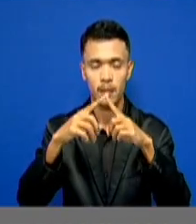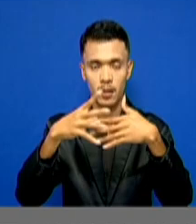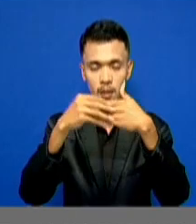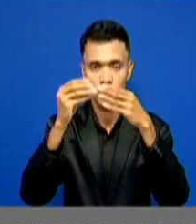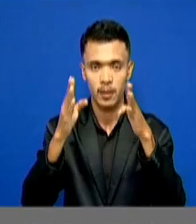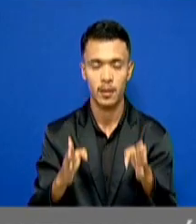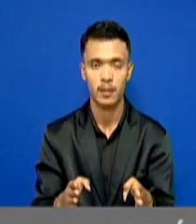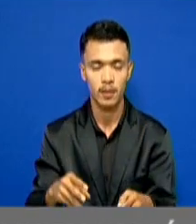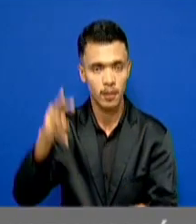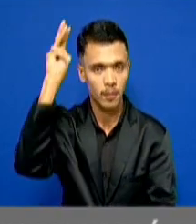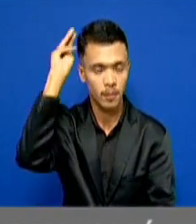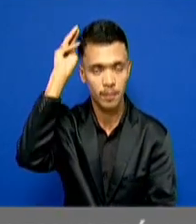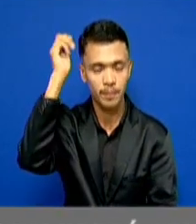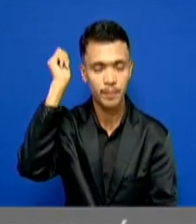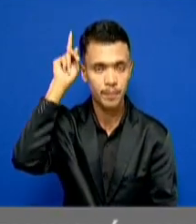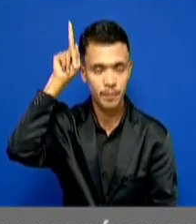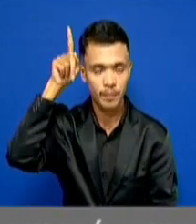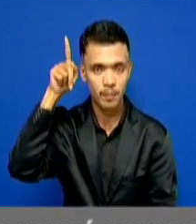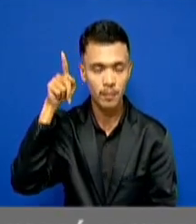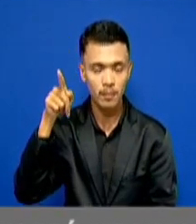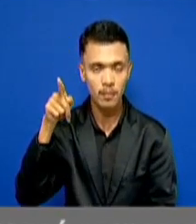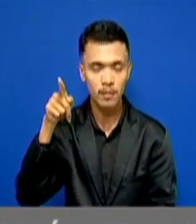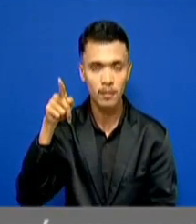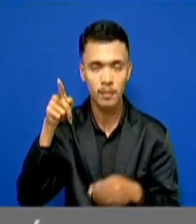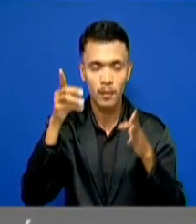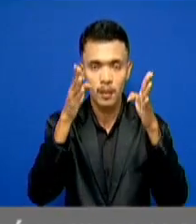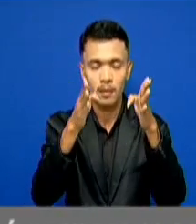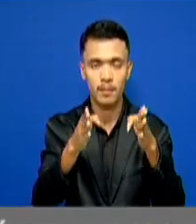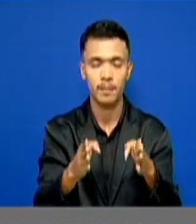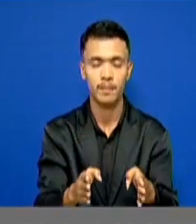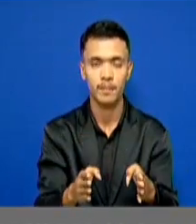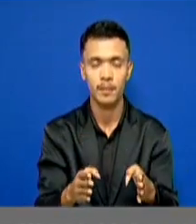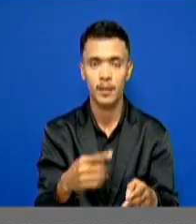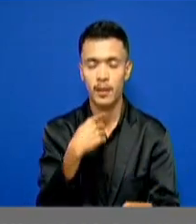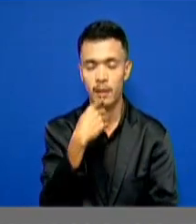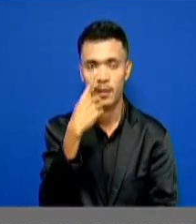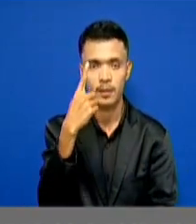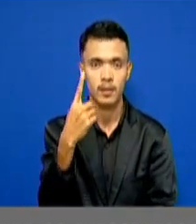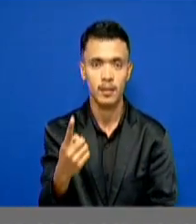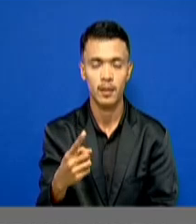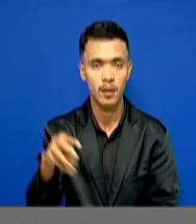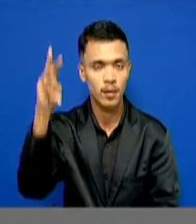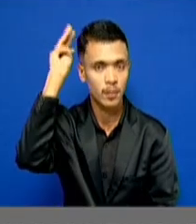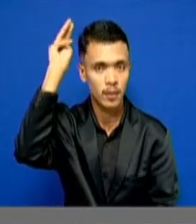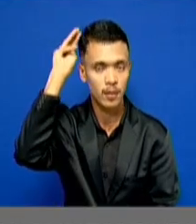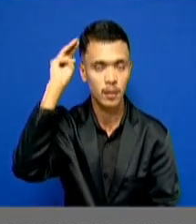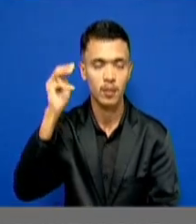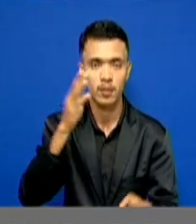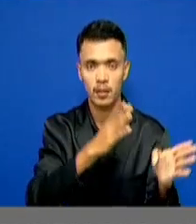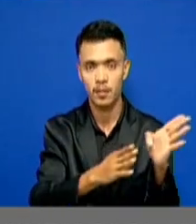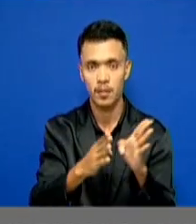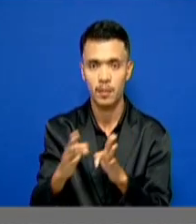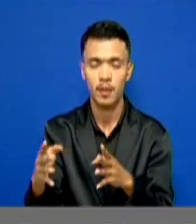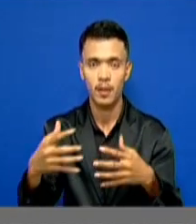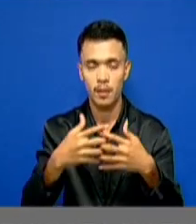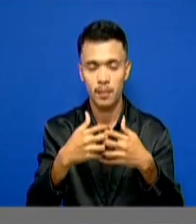rasi. Ministro Agricultura Pecuaria Pescas no Floresta Marcos Mameta da Cruz Hateten, ministério se mobiliza